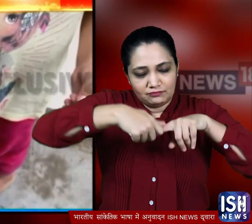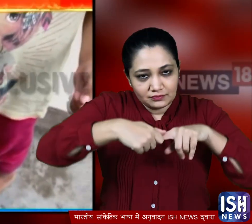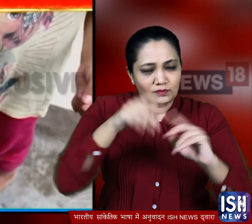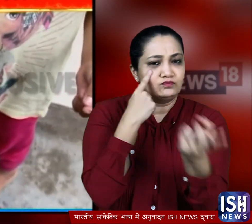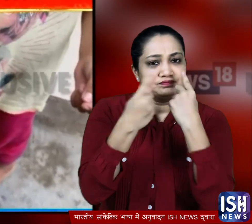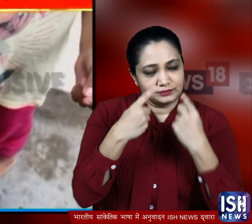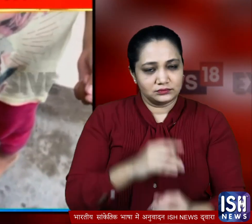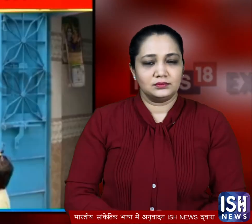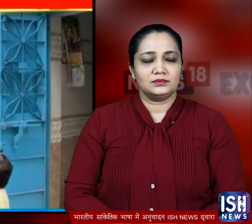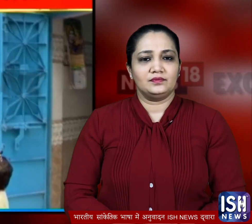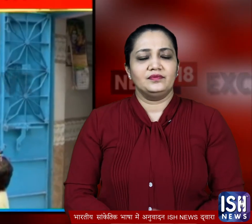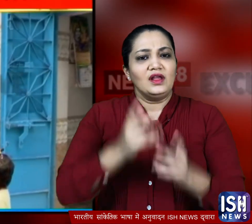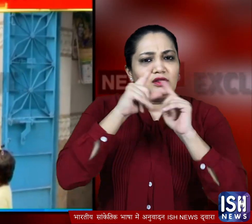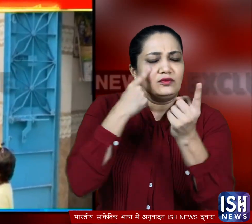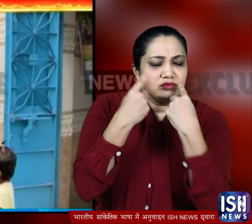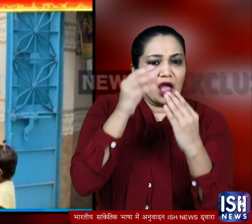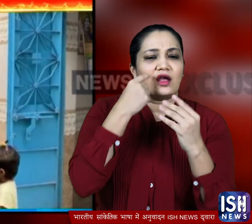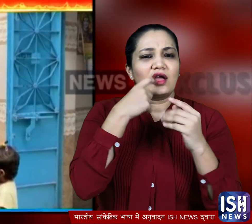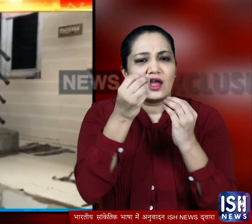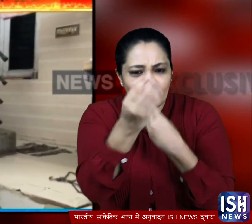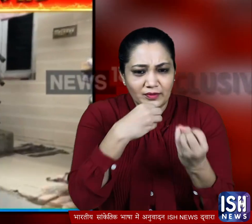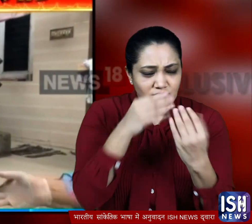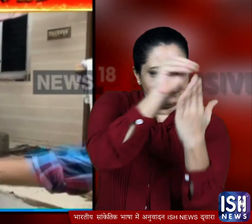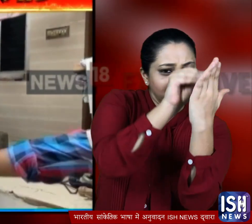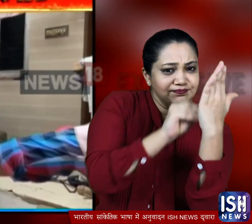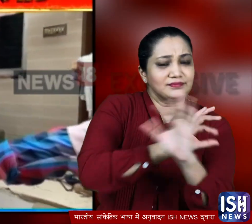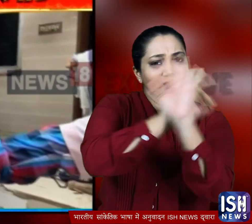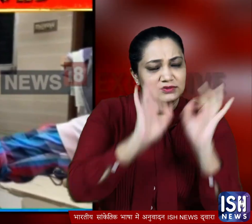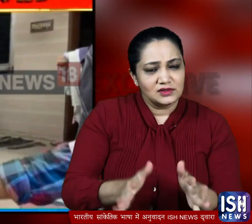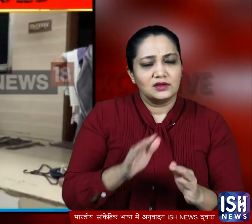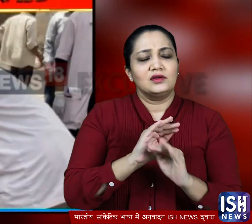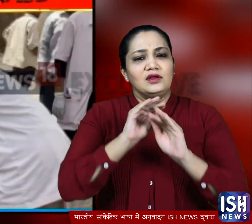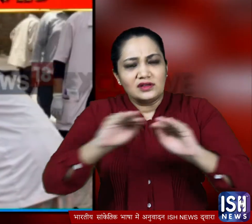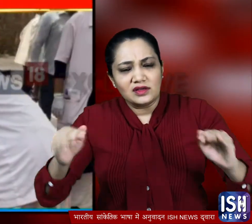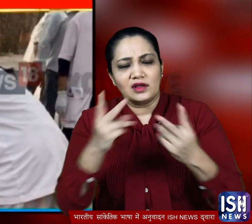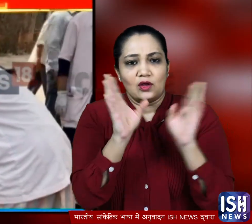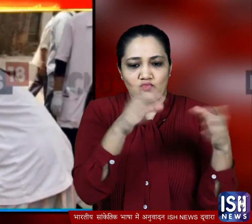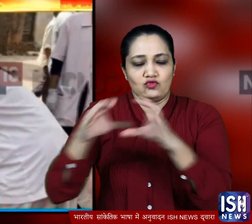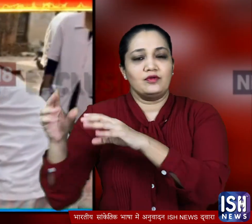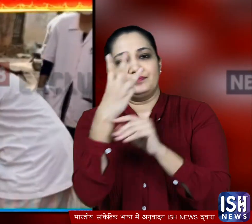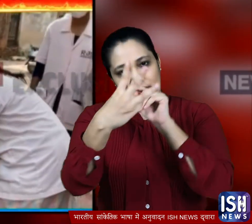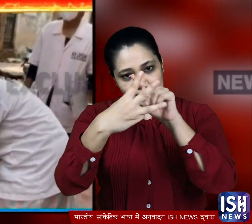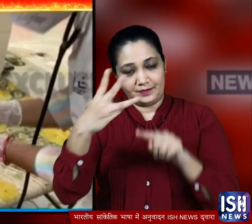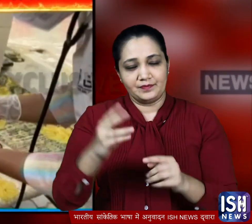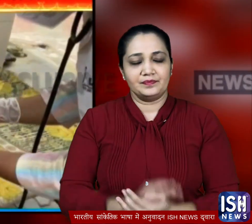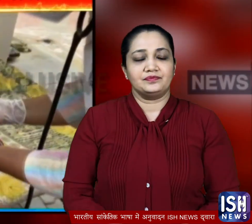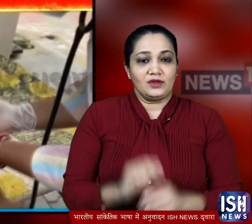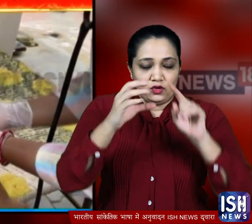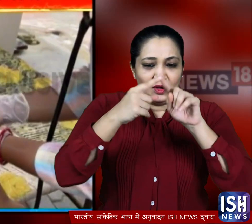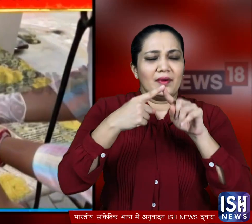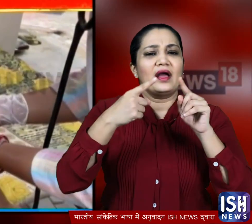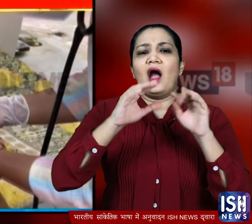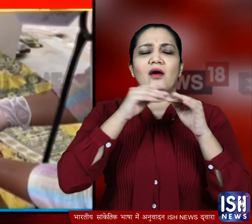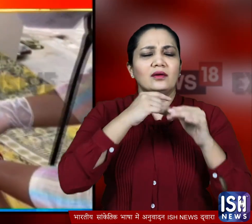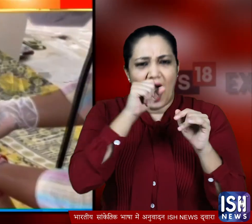ऑक्सीजन लेवल की भी जांच की। हर तरह की जानकारी जुटाने और जांच करने के बाद उन्होंने बच्चों को 3 अलग अलग ग्रुप में बांटा। जिन बच्चों में